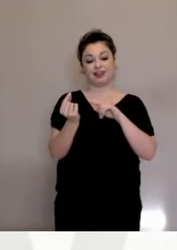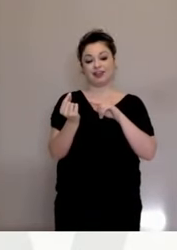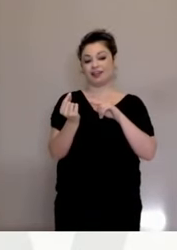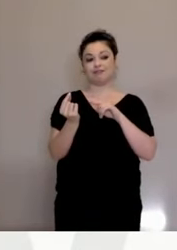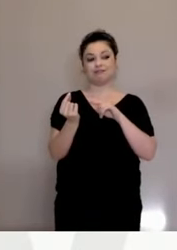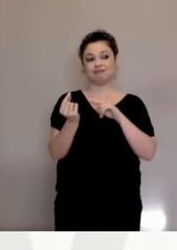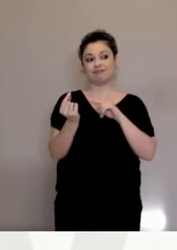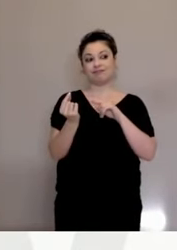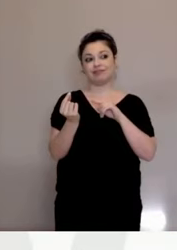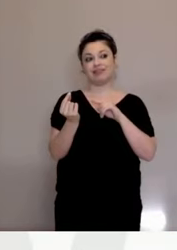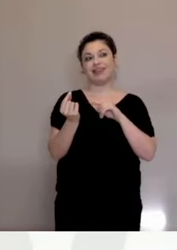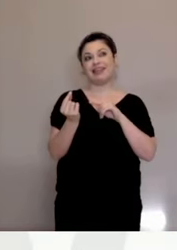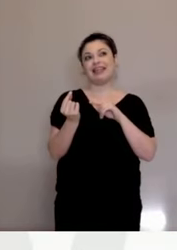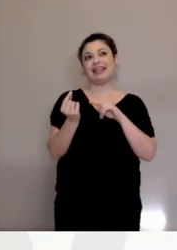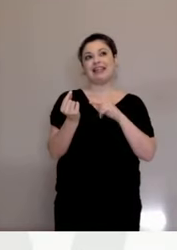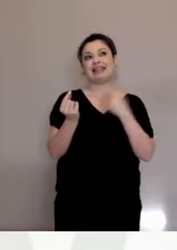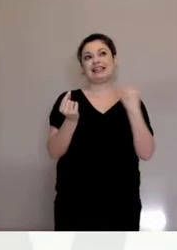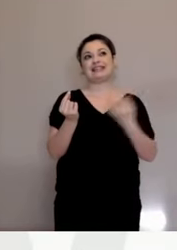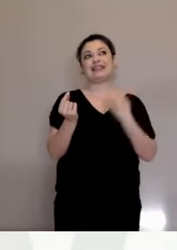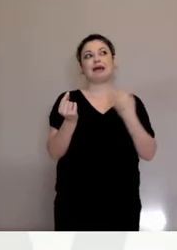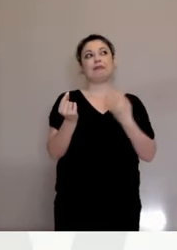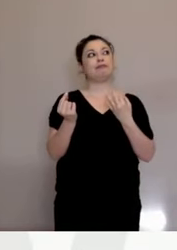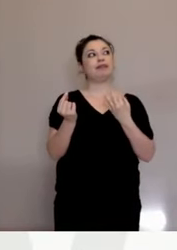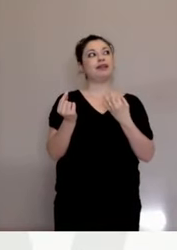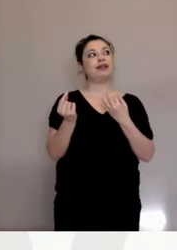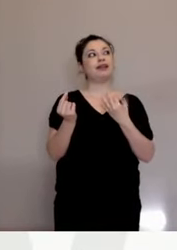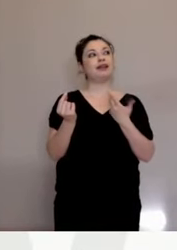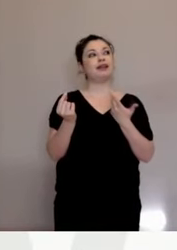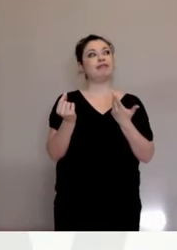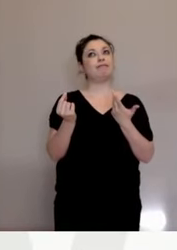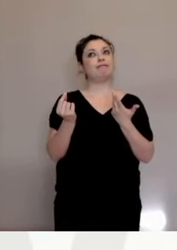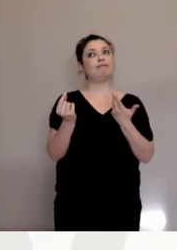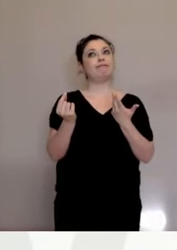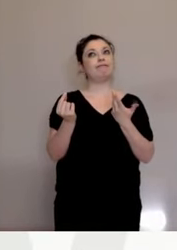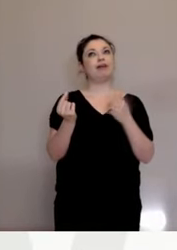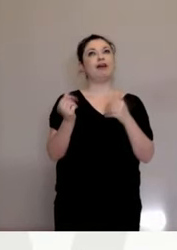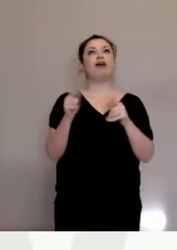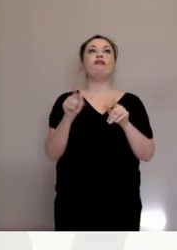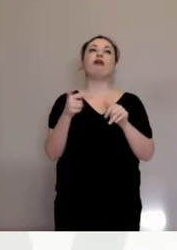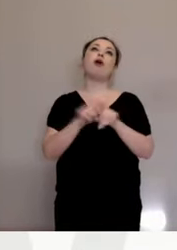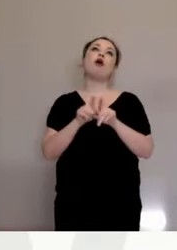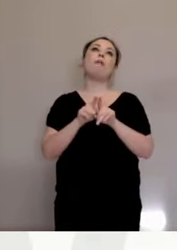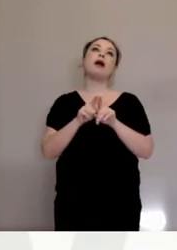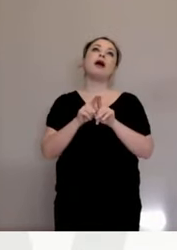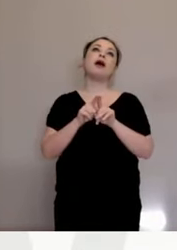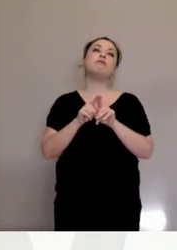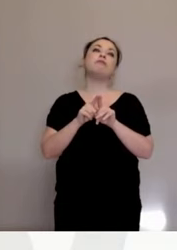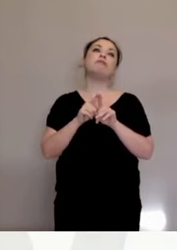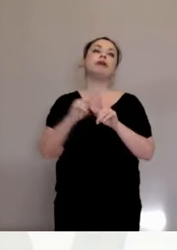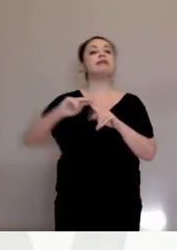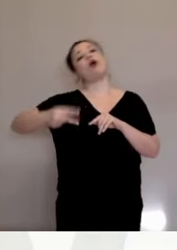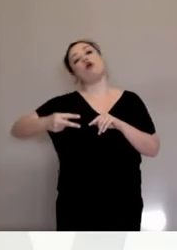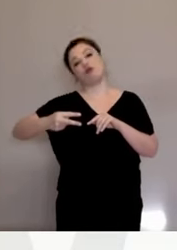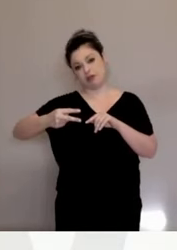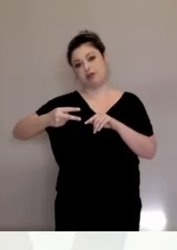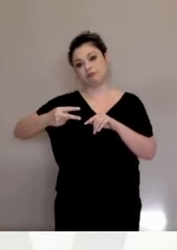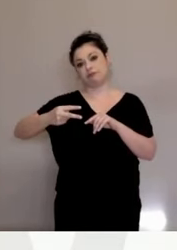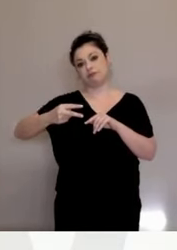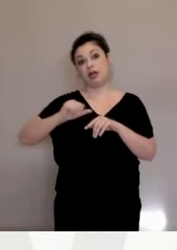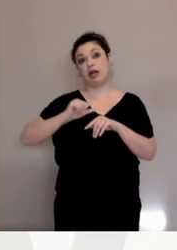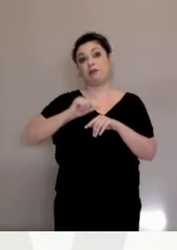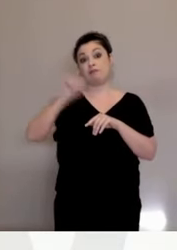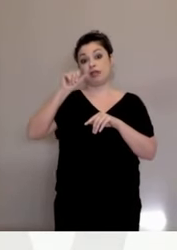come una cosa seconda, no? Primo